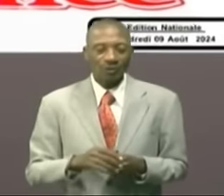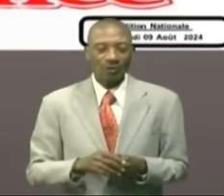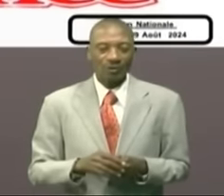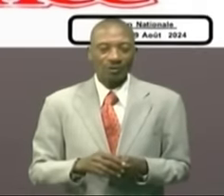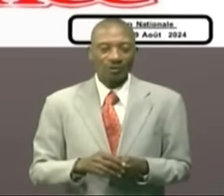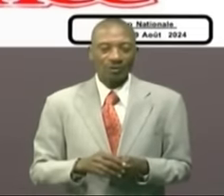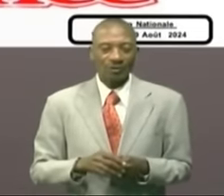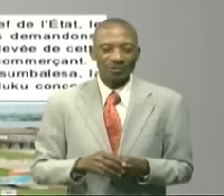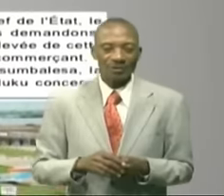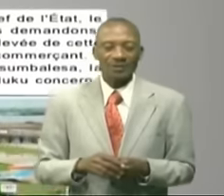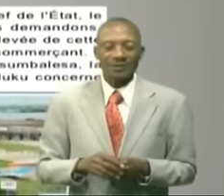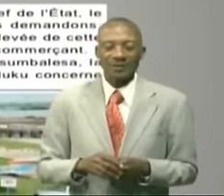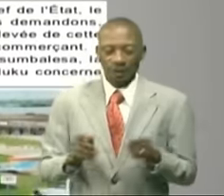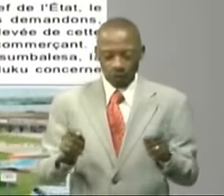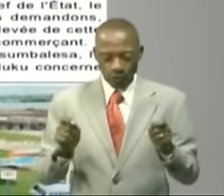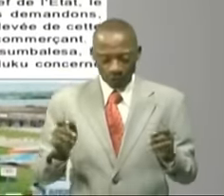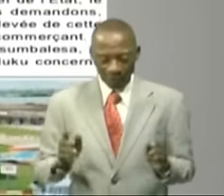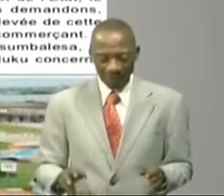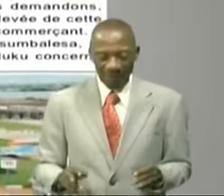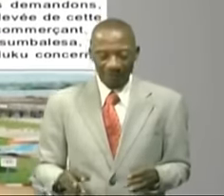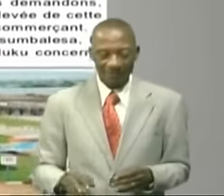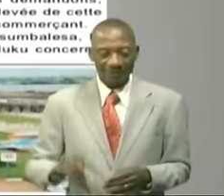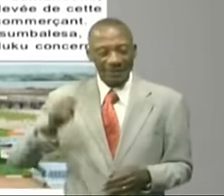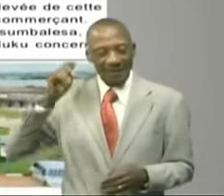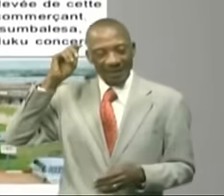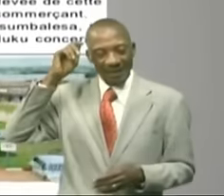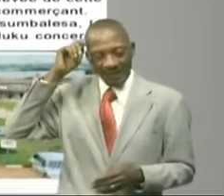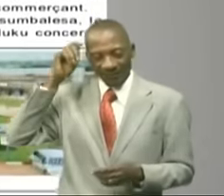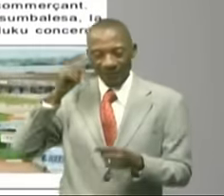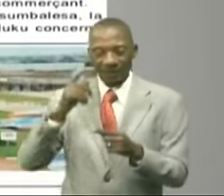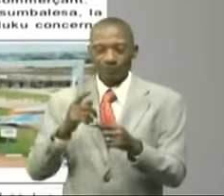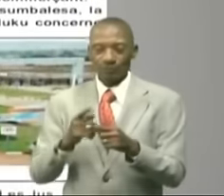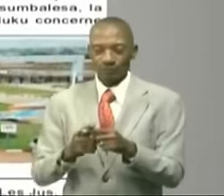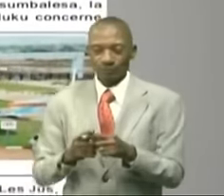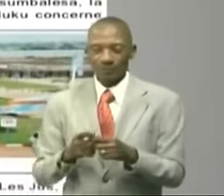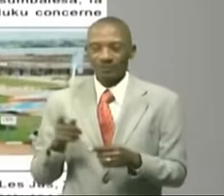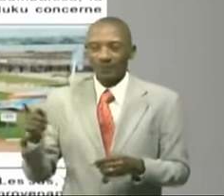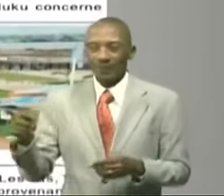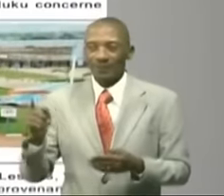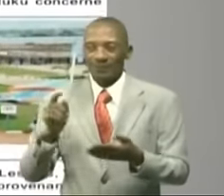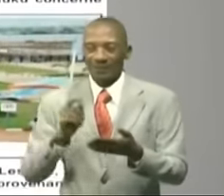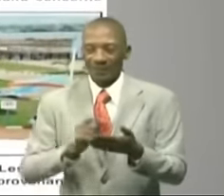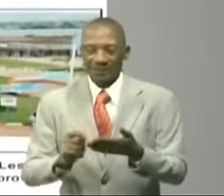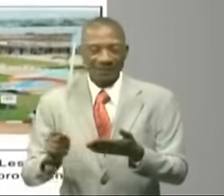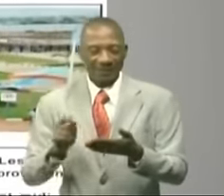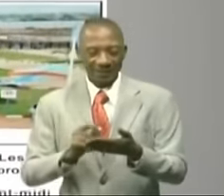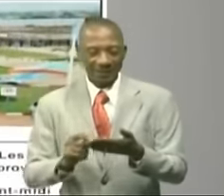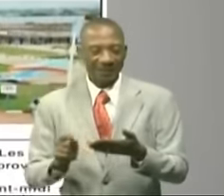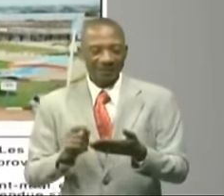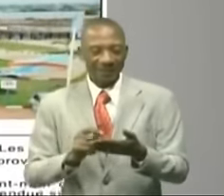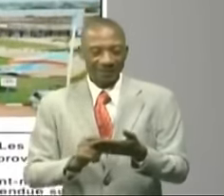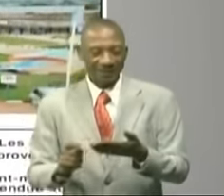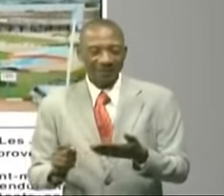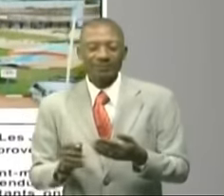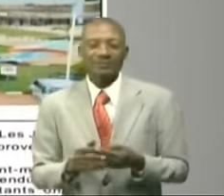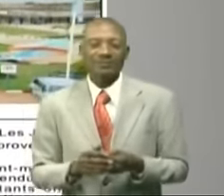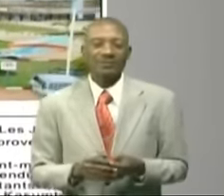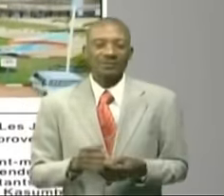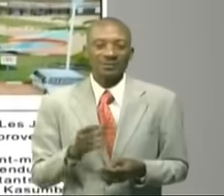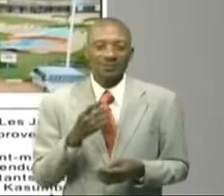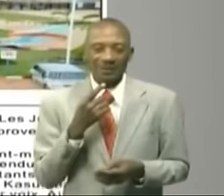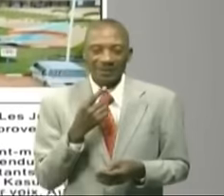la référence plus. La ville de Kasumbalesa, dans la province du Haut-Katanga, a été le théâtre le lundi 5 août dernier